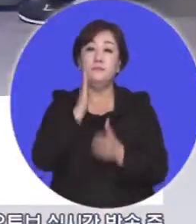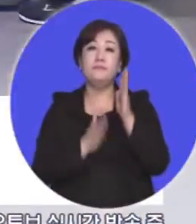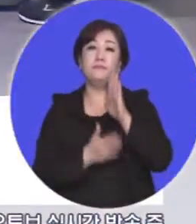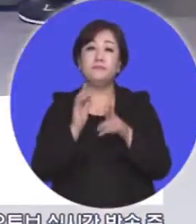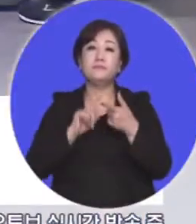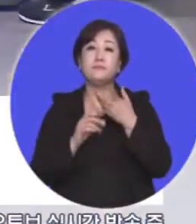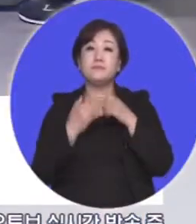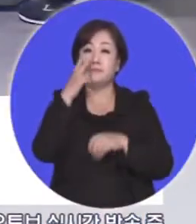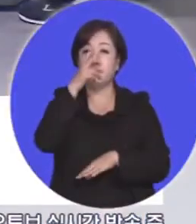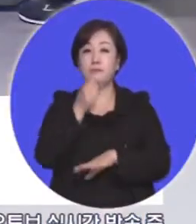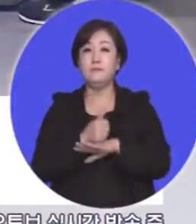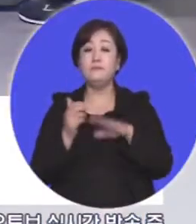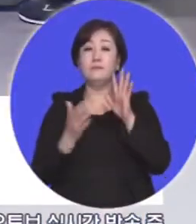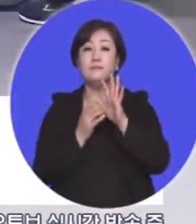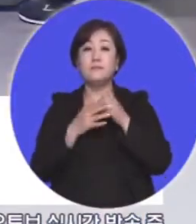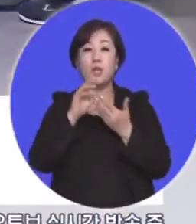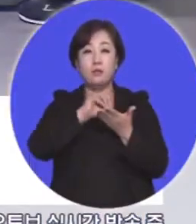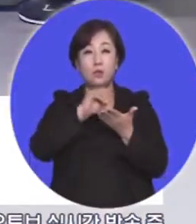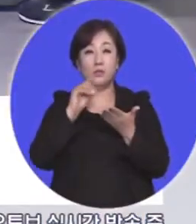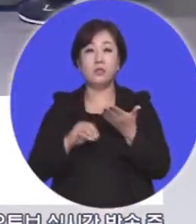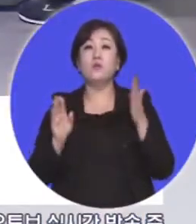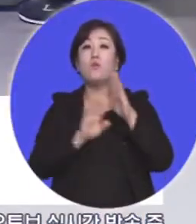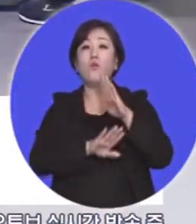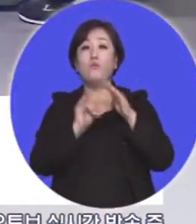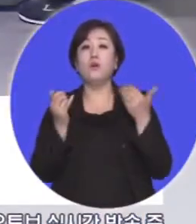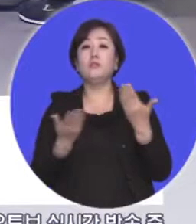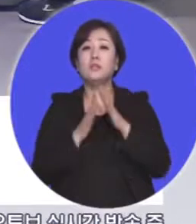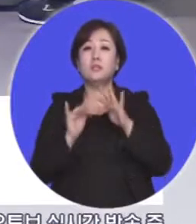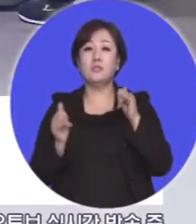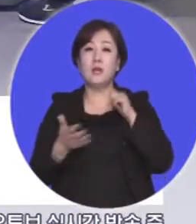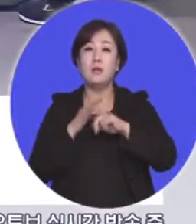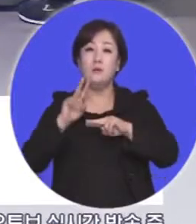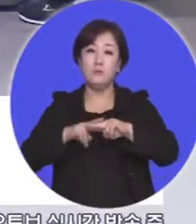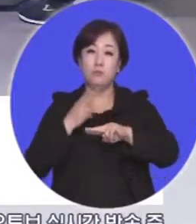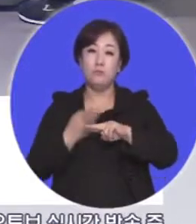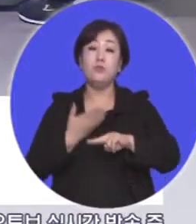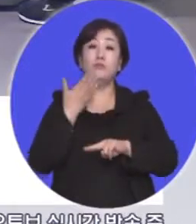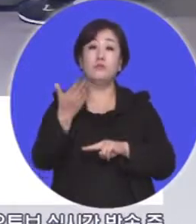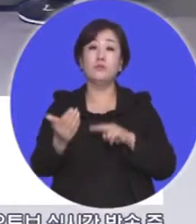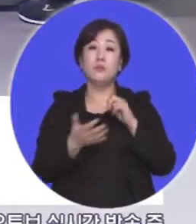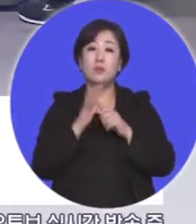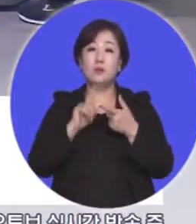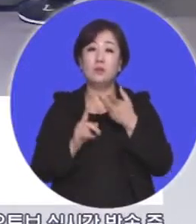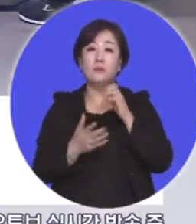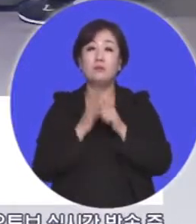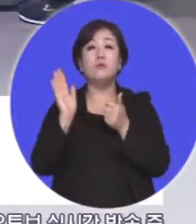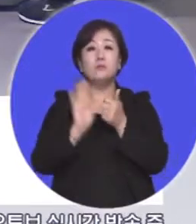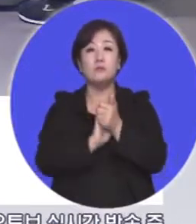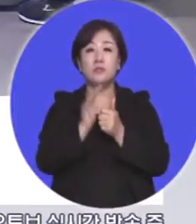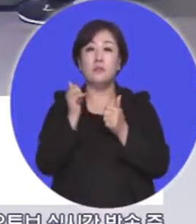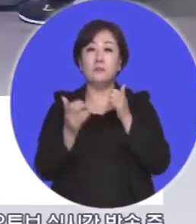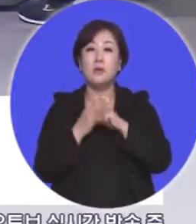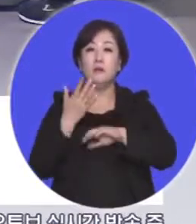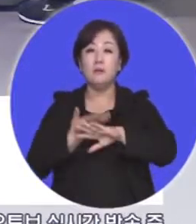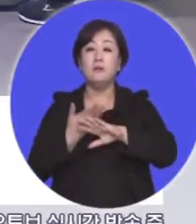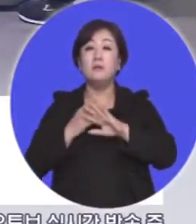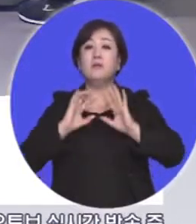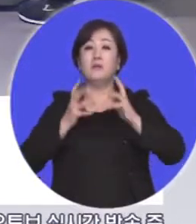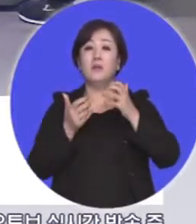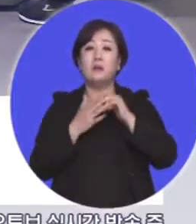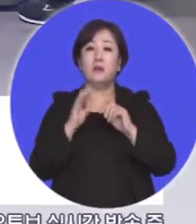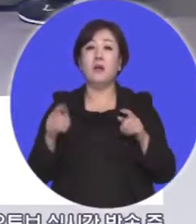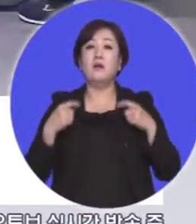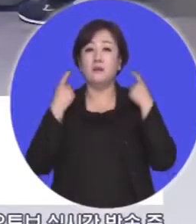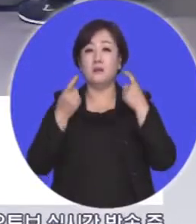울산시 국정감사에서 퇴직 공무원에게 주는 전별금 관행과 선심성 해외연수로 인한 혈세 낭비가